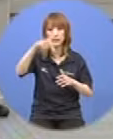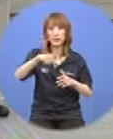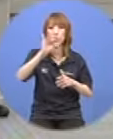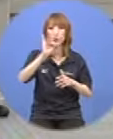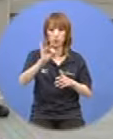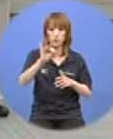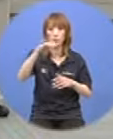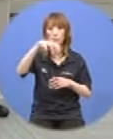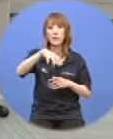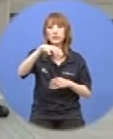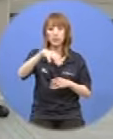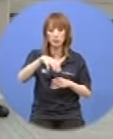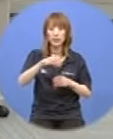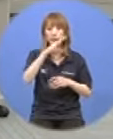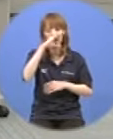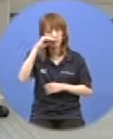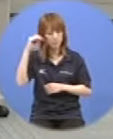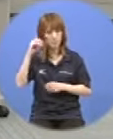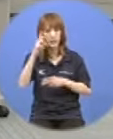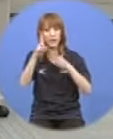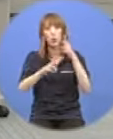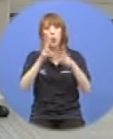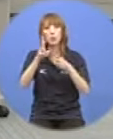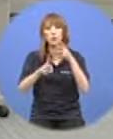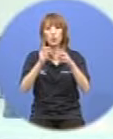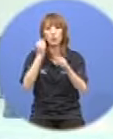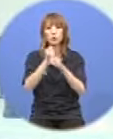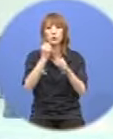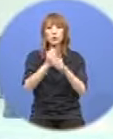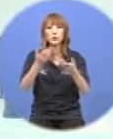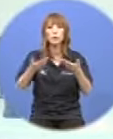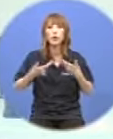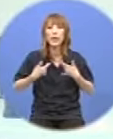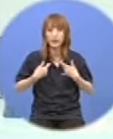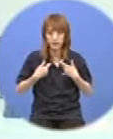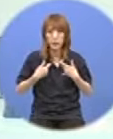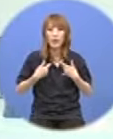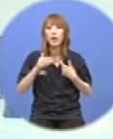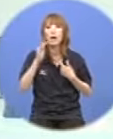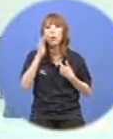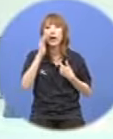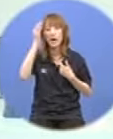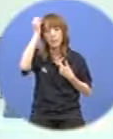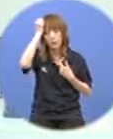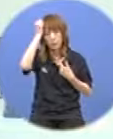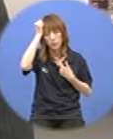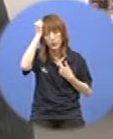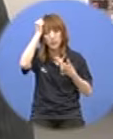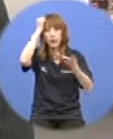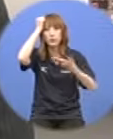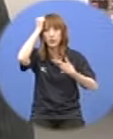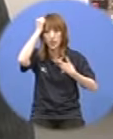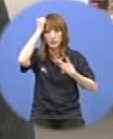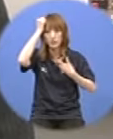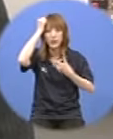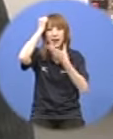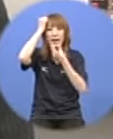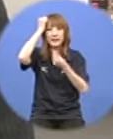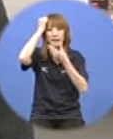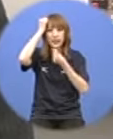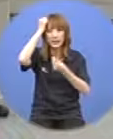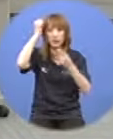ね実はものすごい立派な工場を作ってくださって、 はい、 和歌山を忘れないで行ってくださるんでもう大変ありがたい